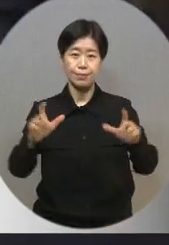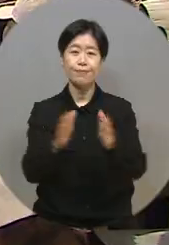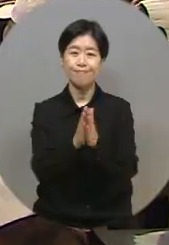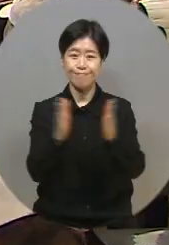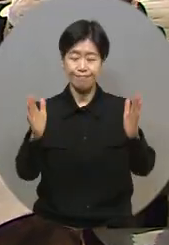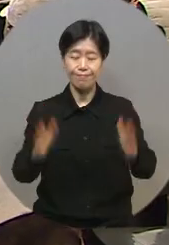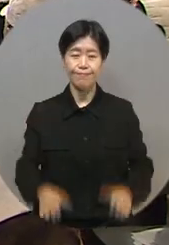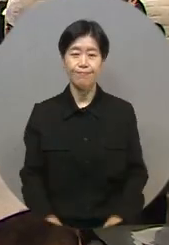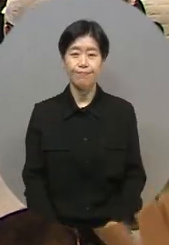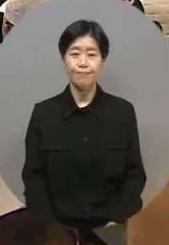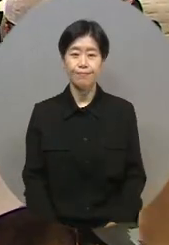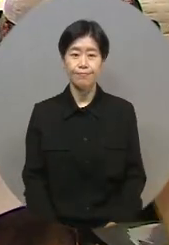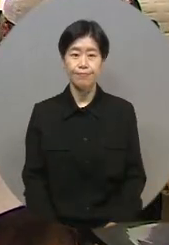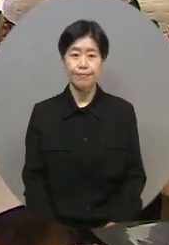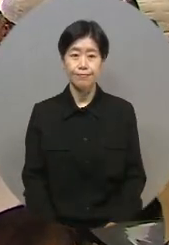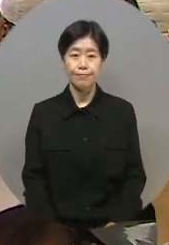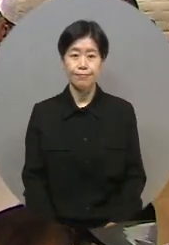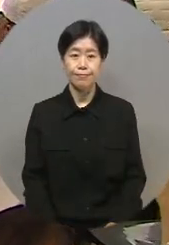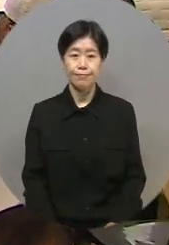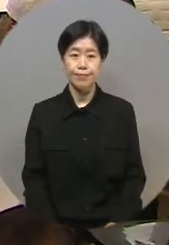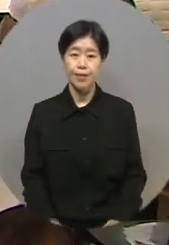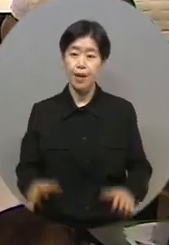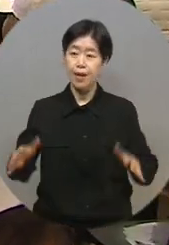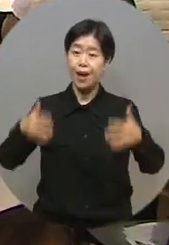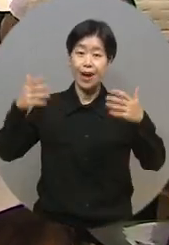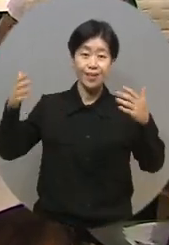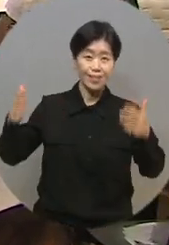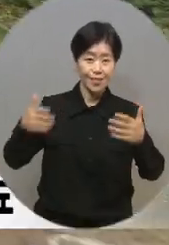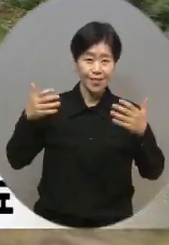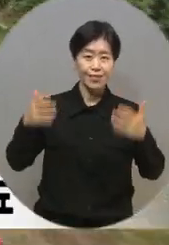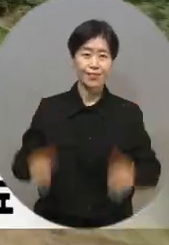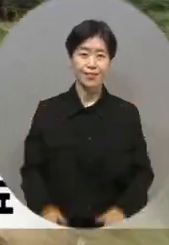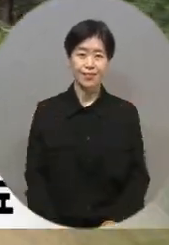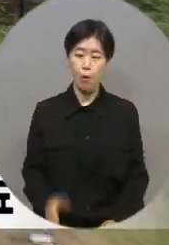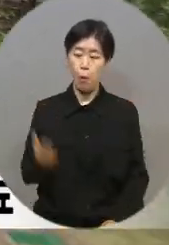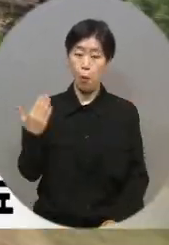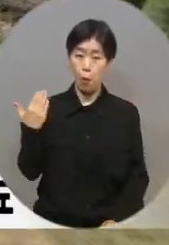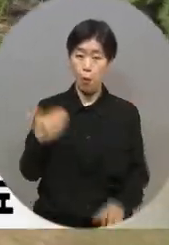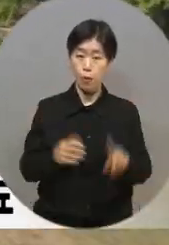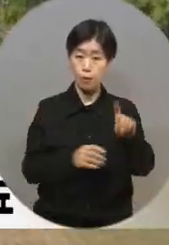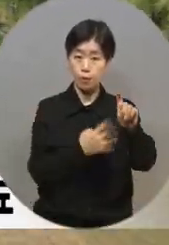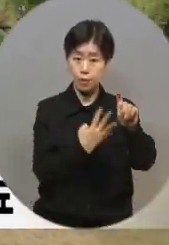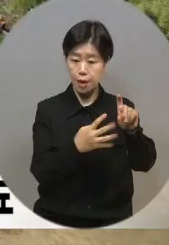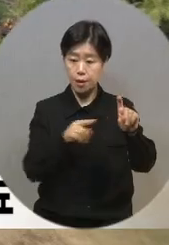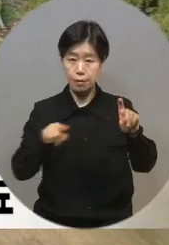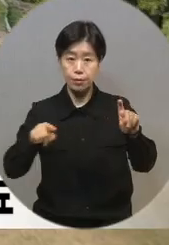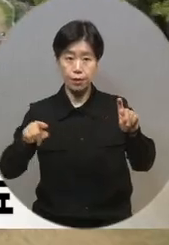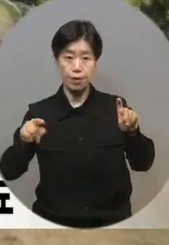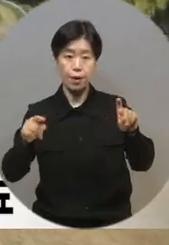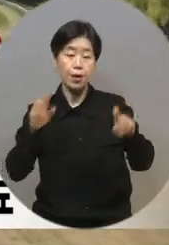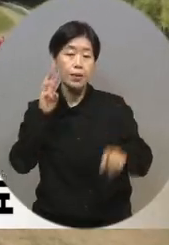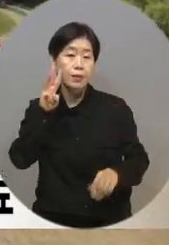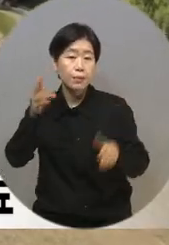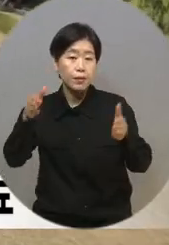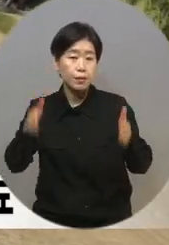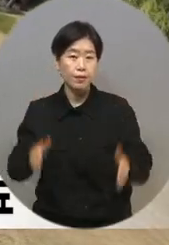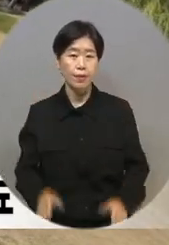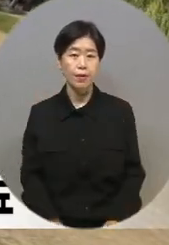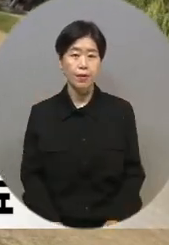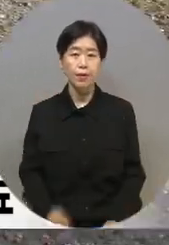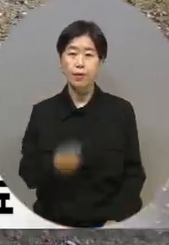시작하겠습니다. 신선한 가을 하늘 아래 지난 4일부터 3일간 월드컵공원 파크골프장에서